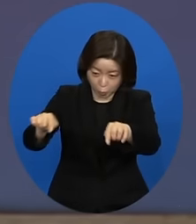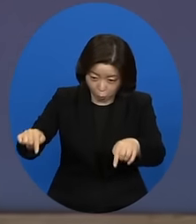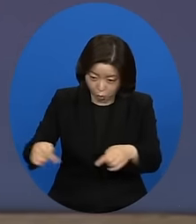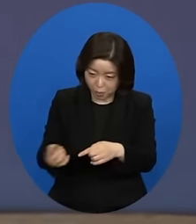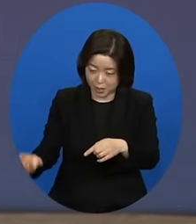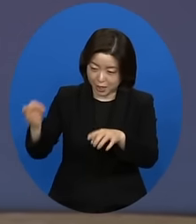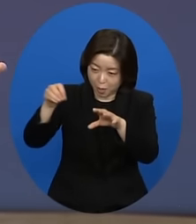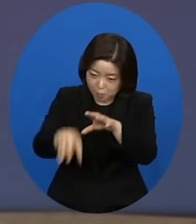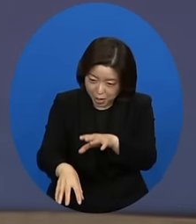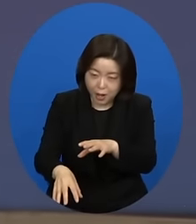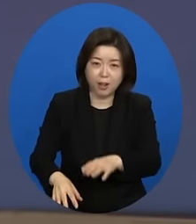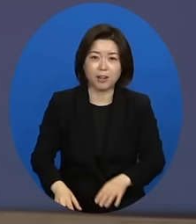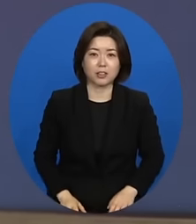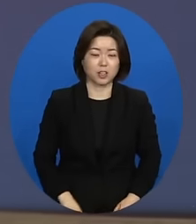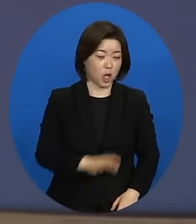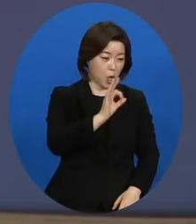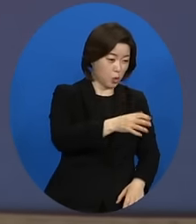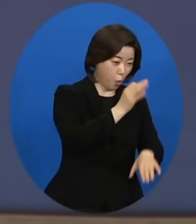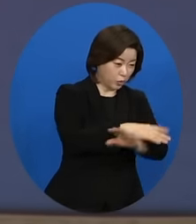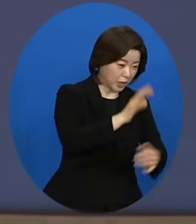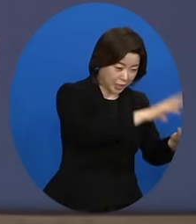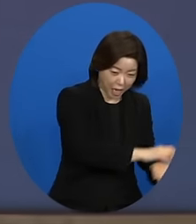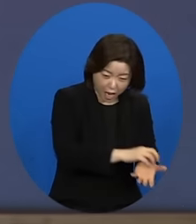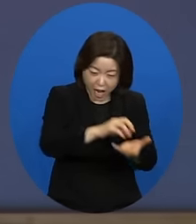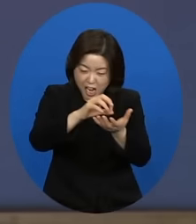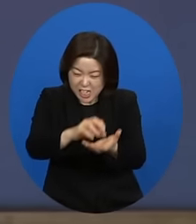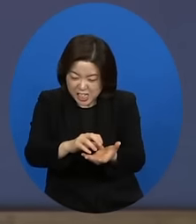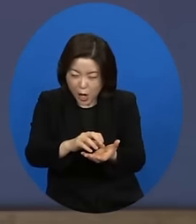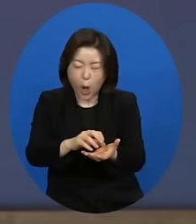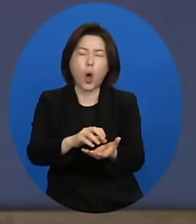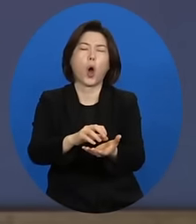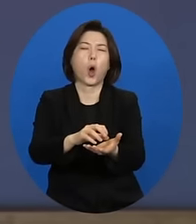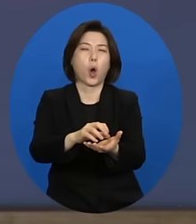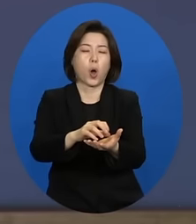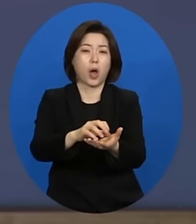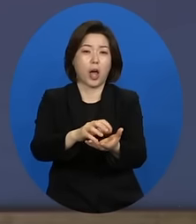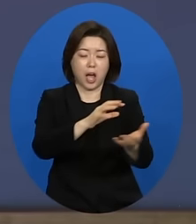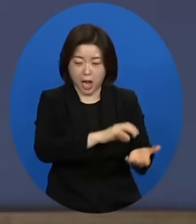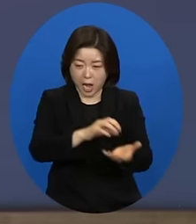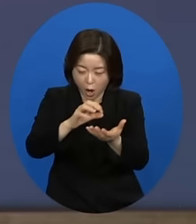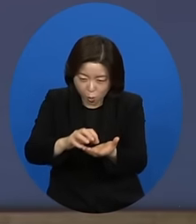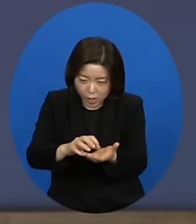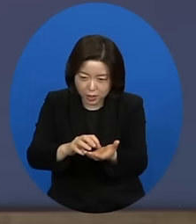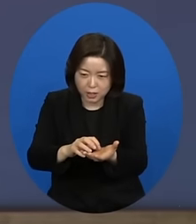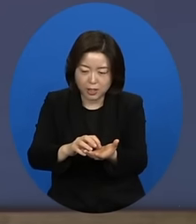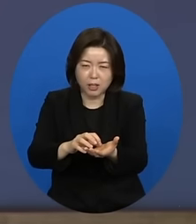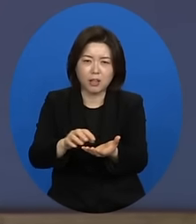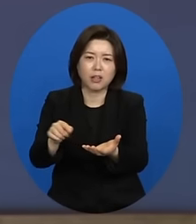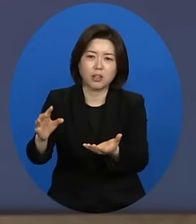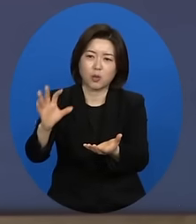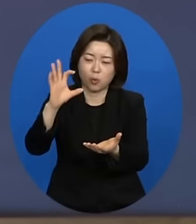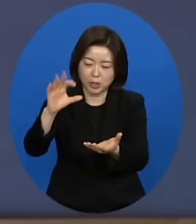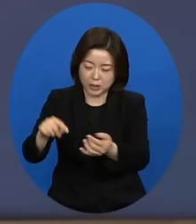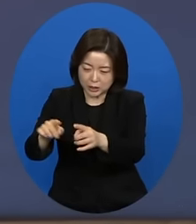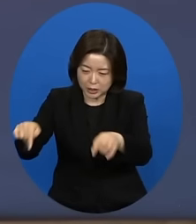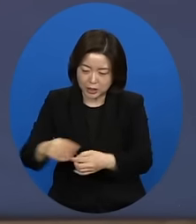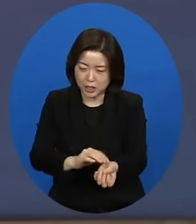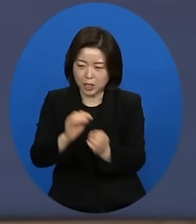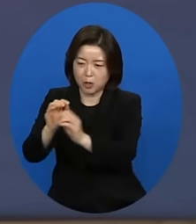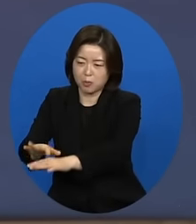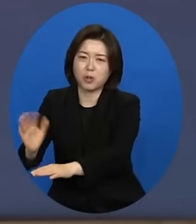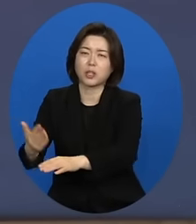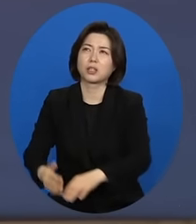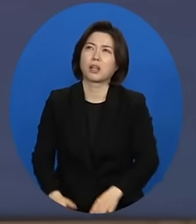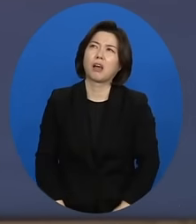돈 주고 사다가 가지고 여기까지 통과해서 갖고 왔는데 버리는 거예요. 하나님